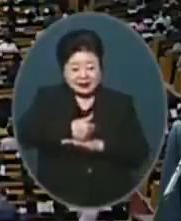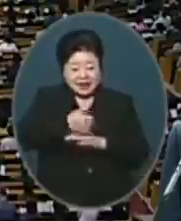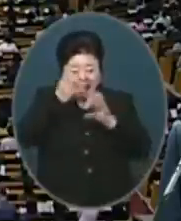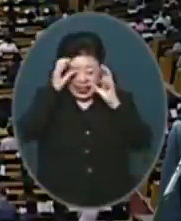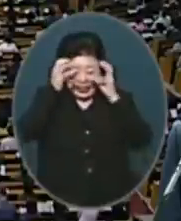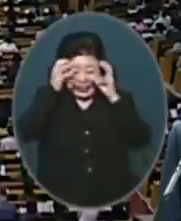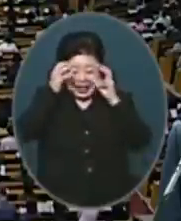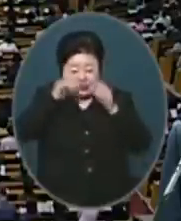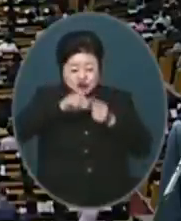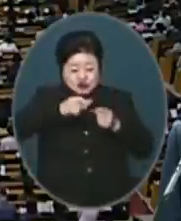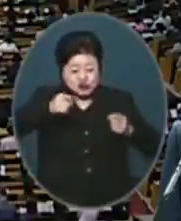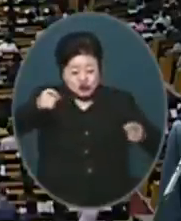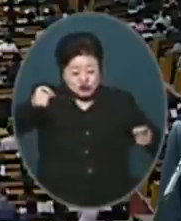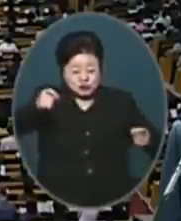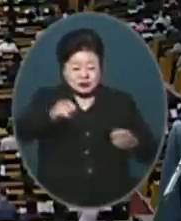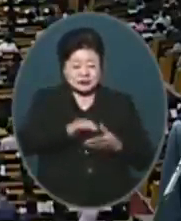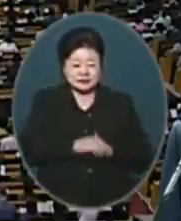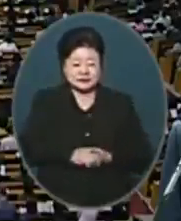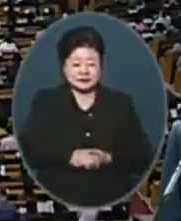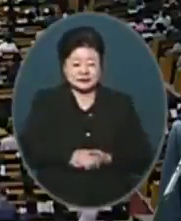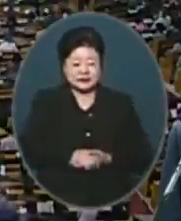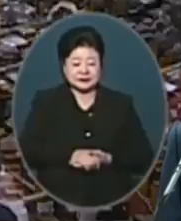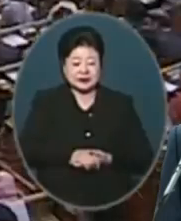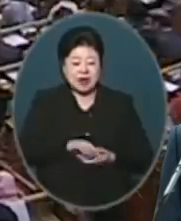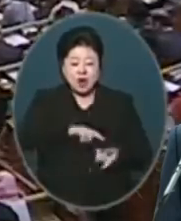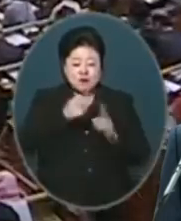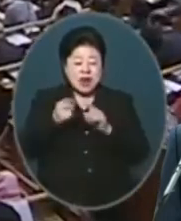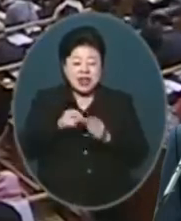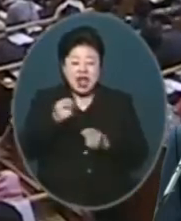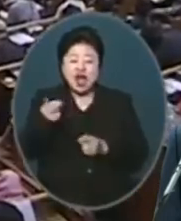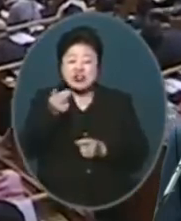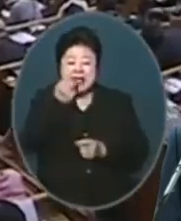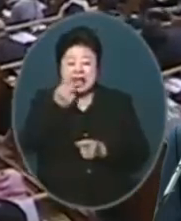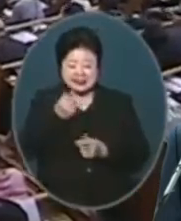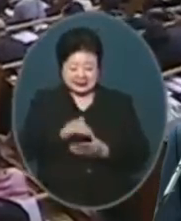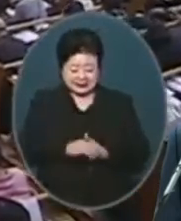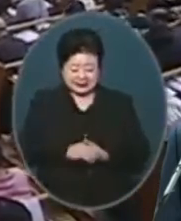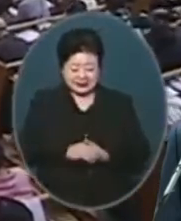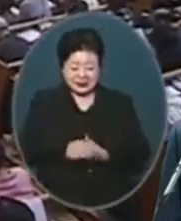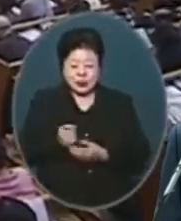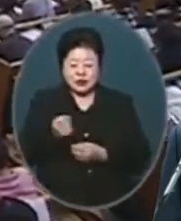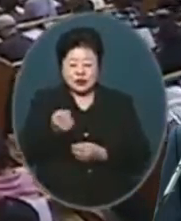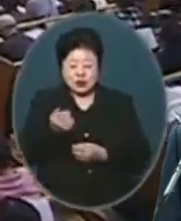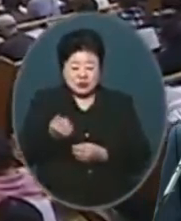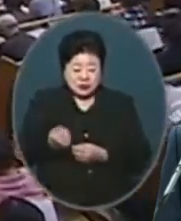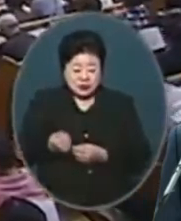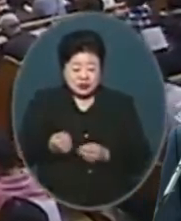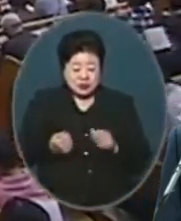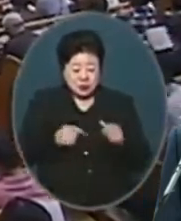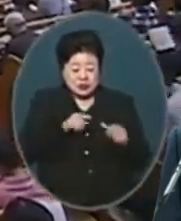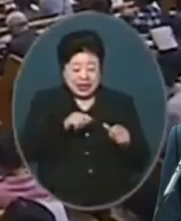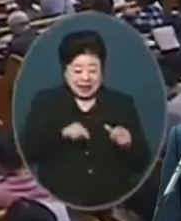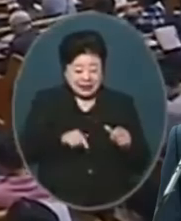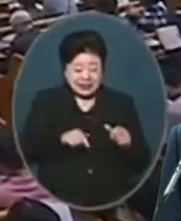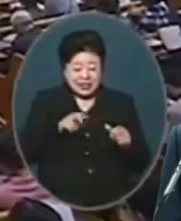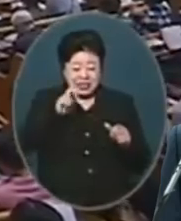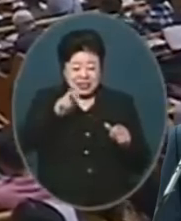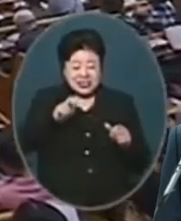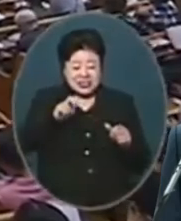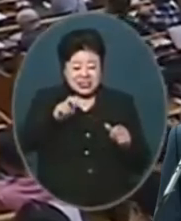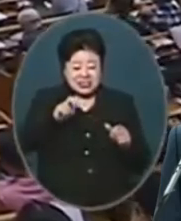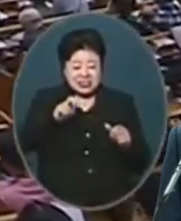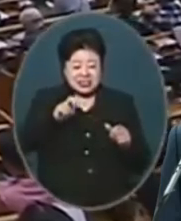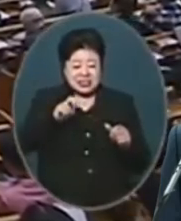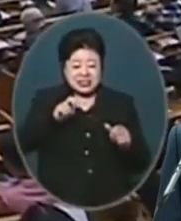탯줄은 부활과 영생의 탯줄인 것입니다. 고린도전서 15장